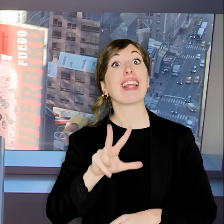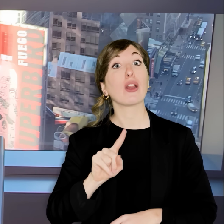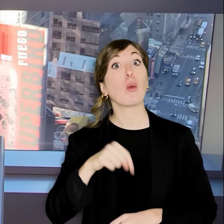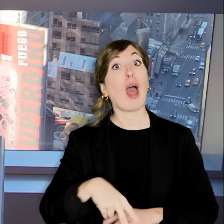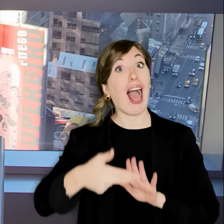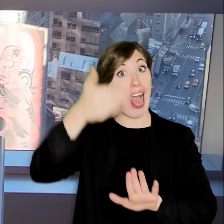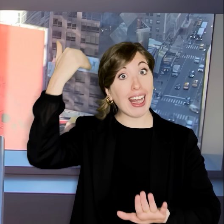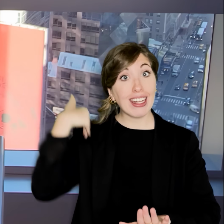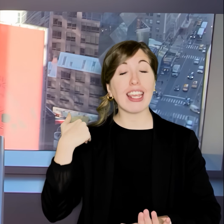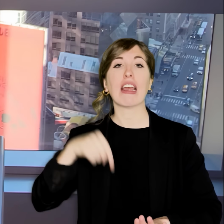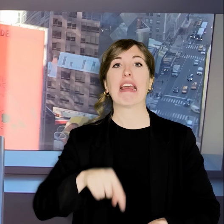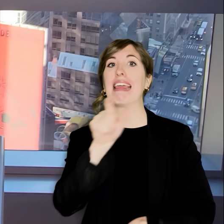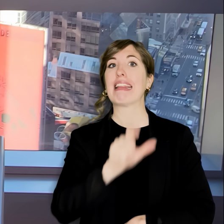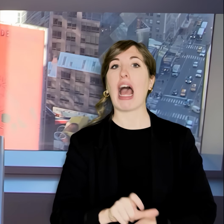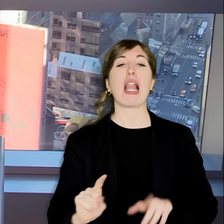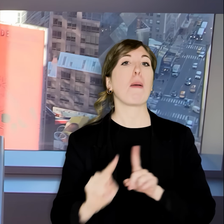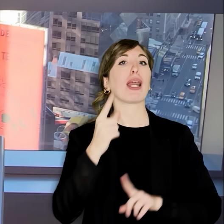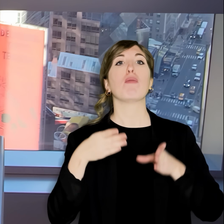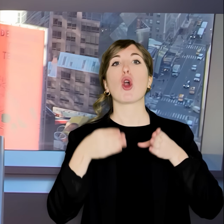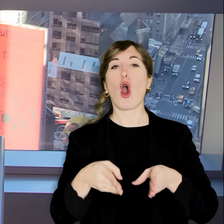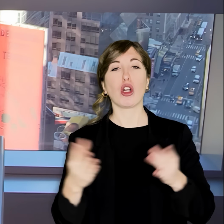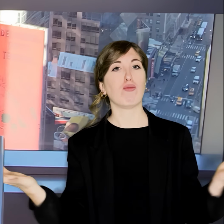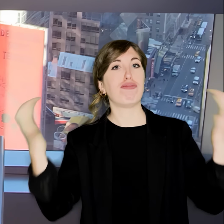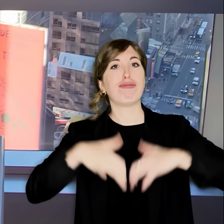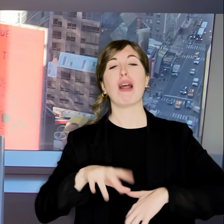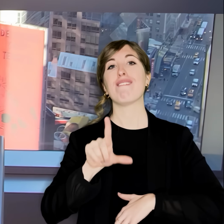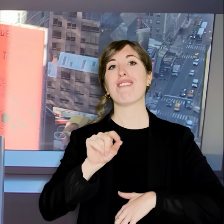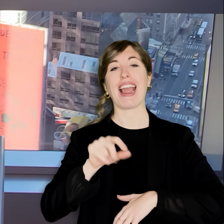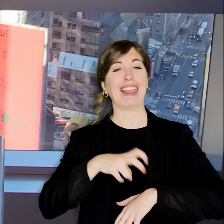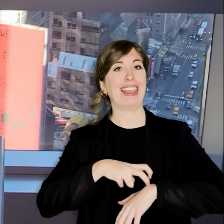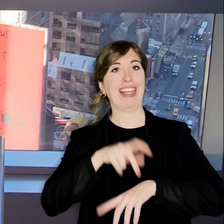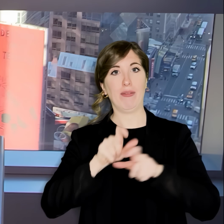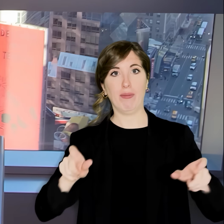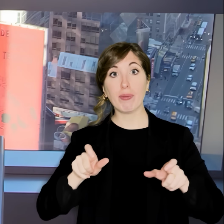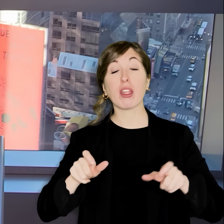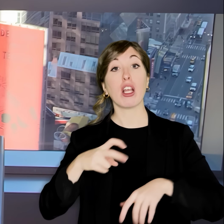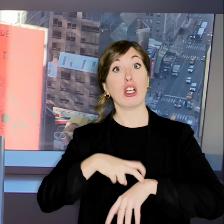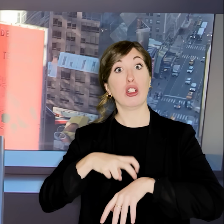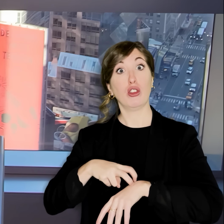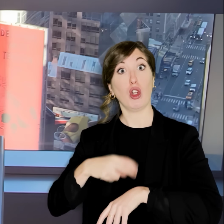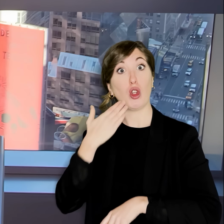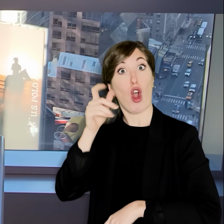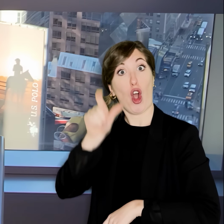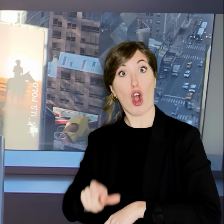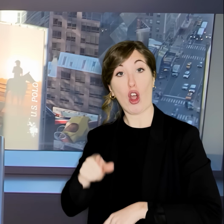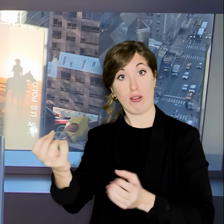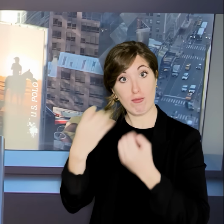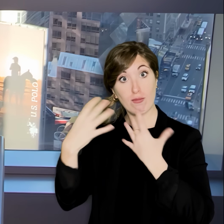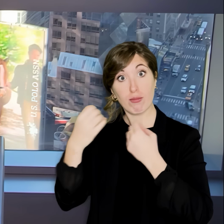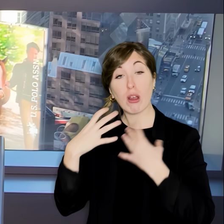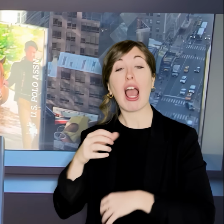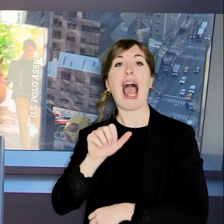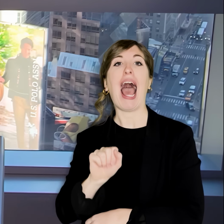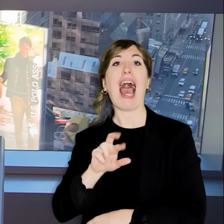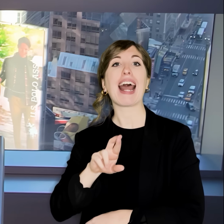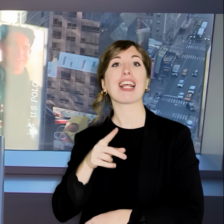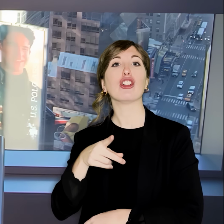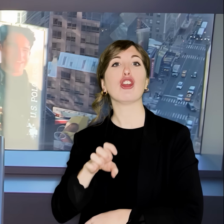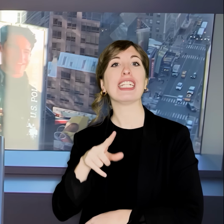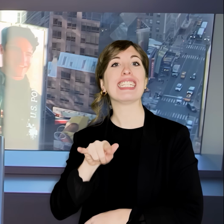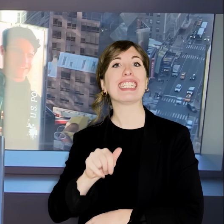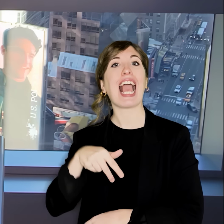primo corso eravamo in 20ti all'Aquila Il nostro metor è Giuseppe argenziano studiato in Australia in Austria eccetera e